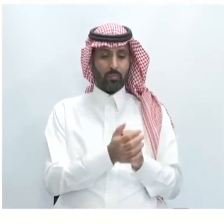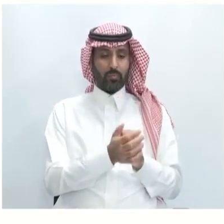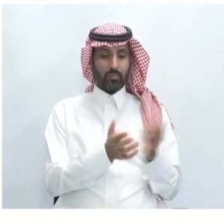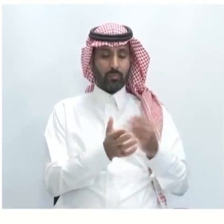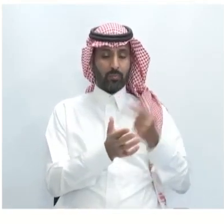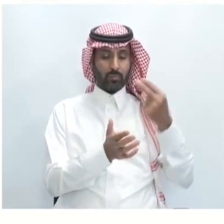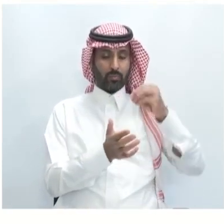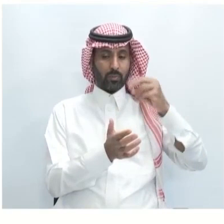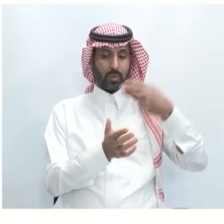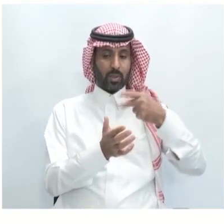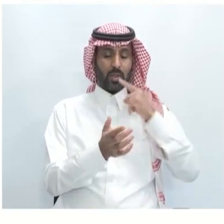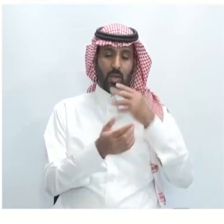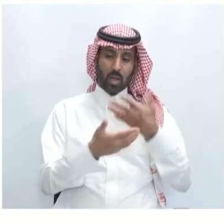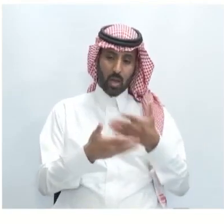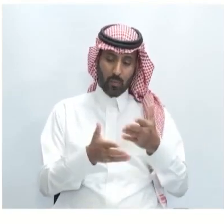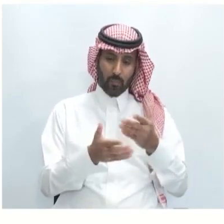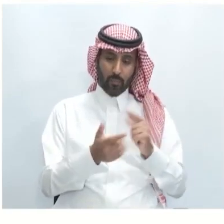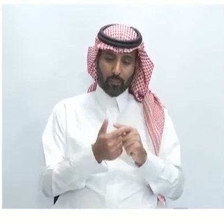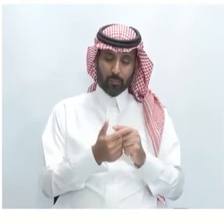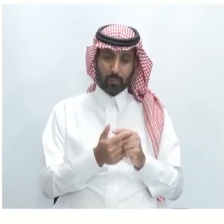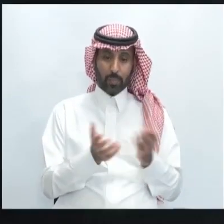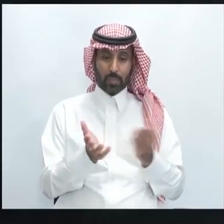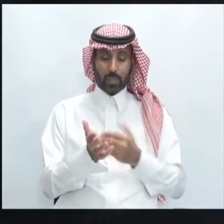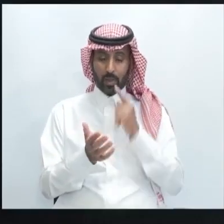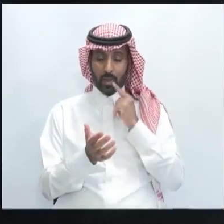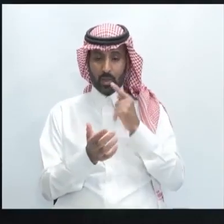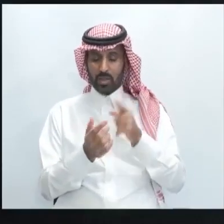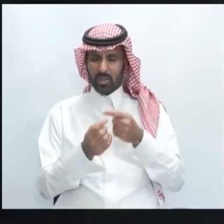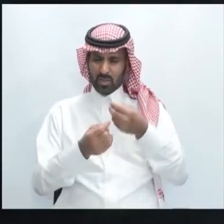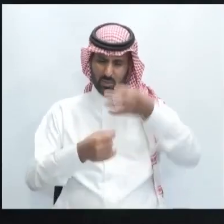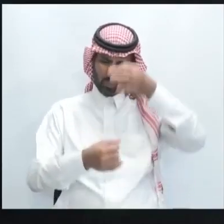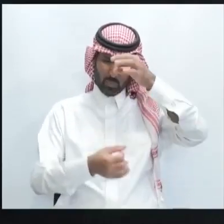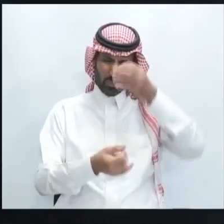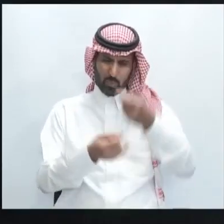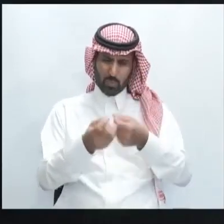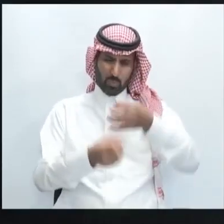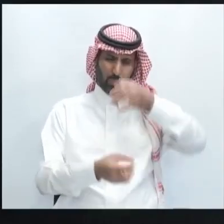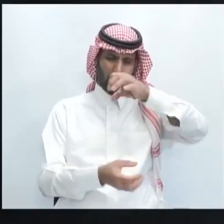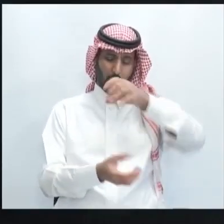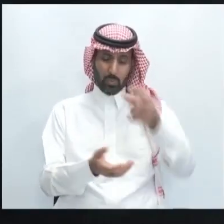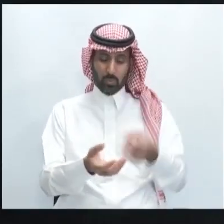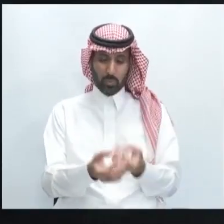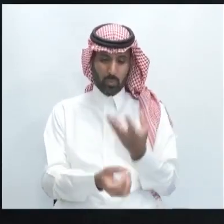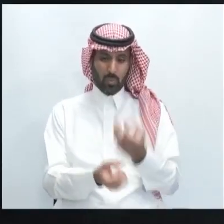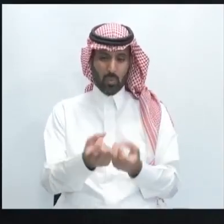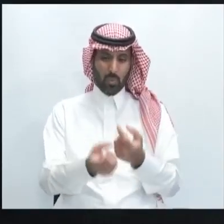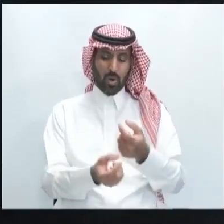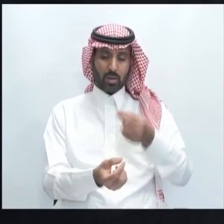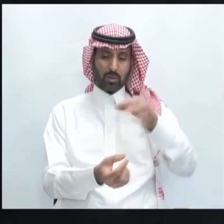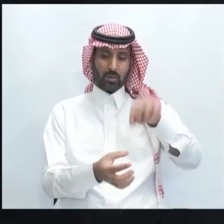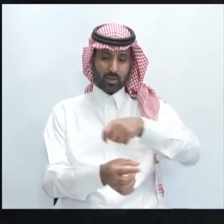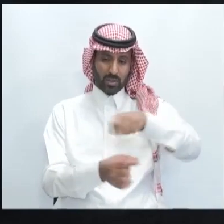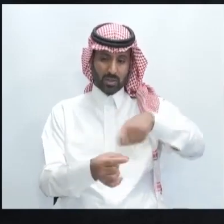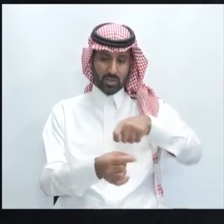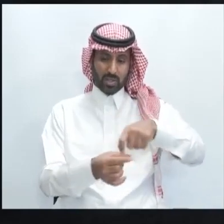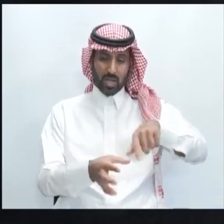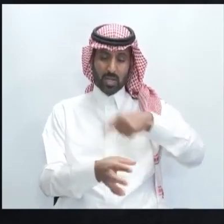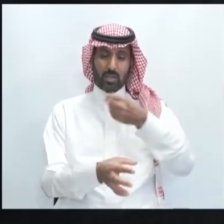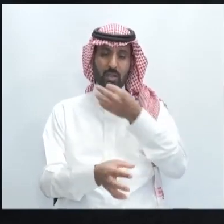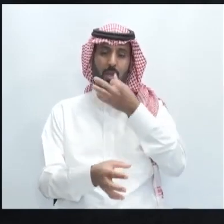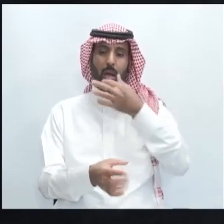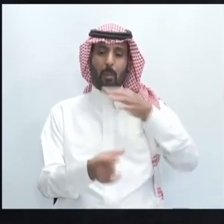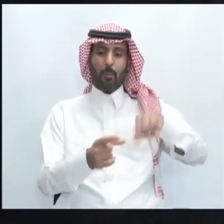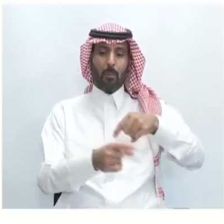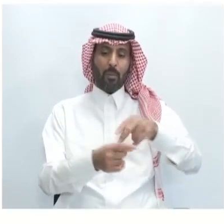الماء اذا هي قابله للذوبان في الماء بالنسبه للانصهار عندما تقوم بوضع السكر على النار ماذا سيعطيني